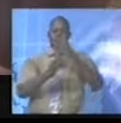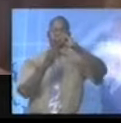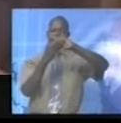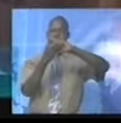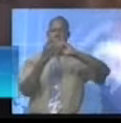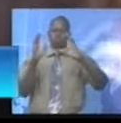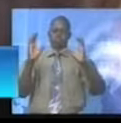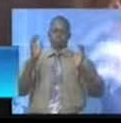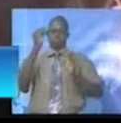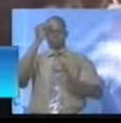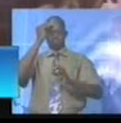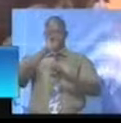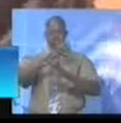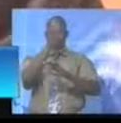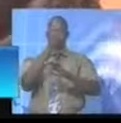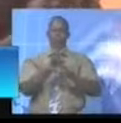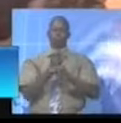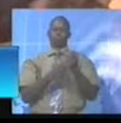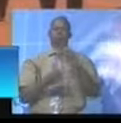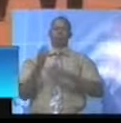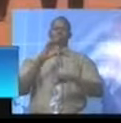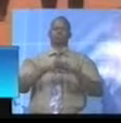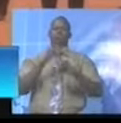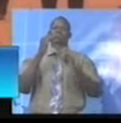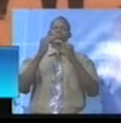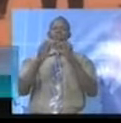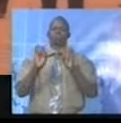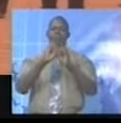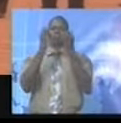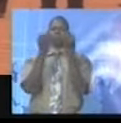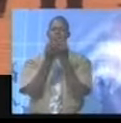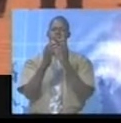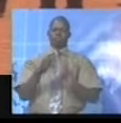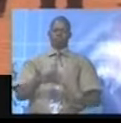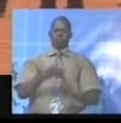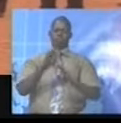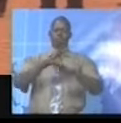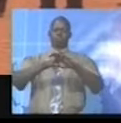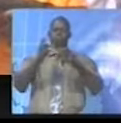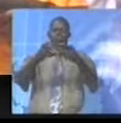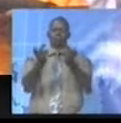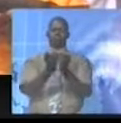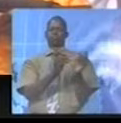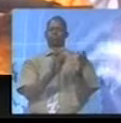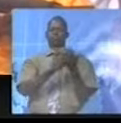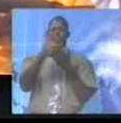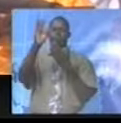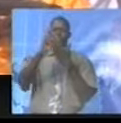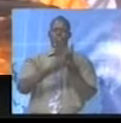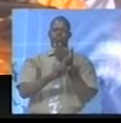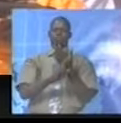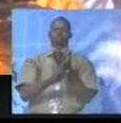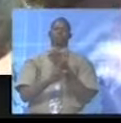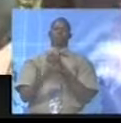Cette cérémonie officielle d'installation vient mettre fin à une délégation spéciale mise en place depuis février 2012 pour